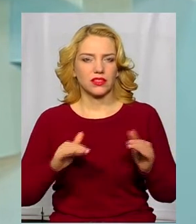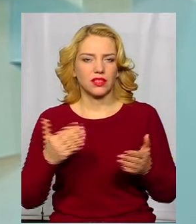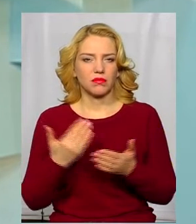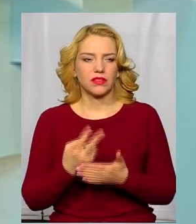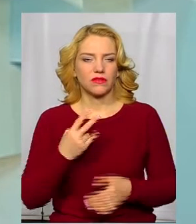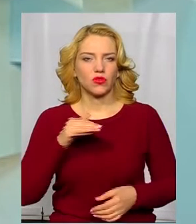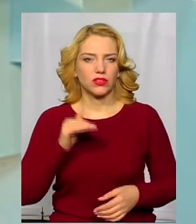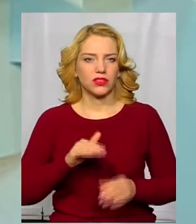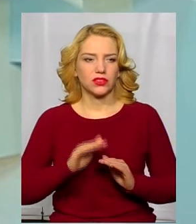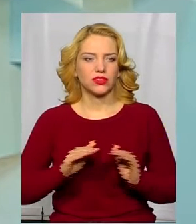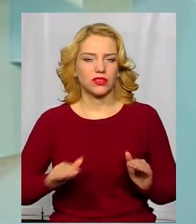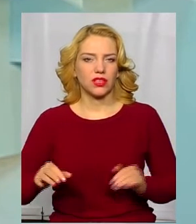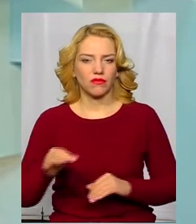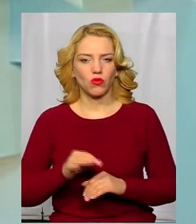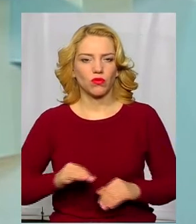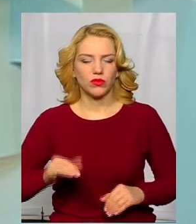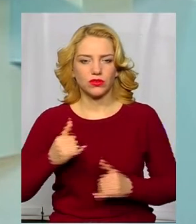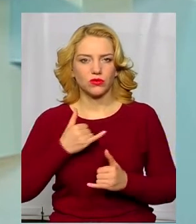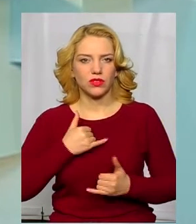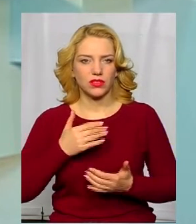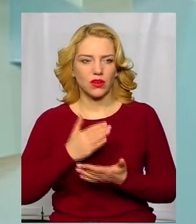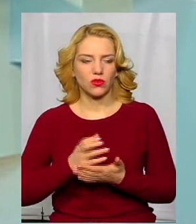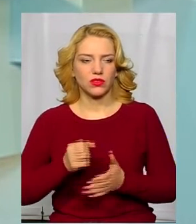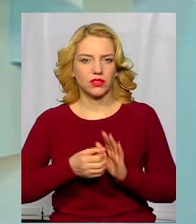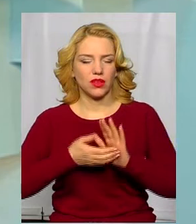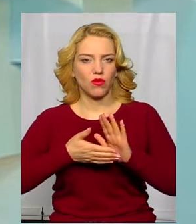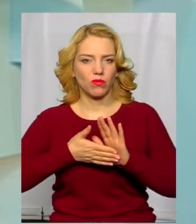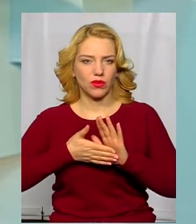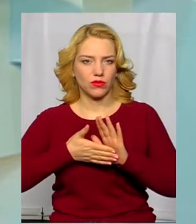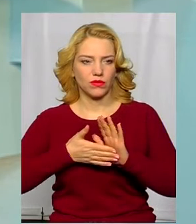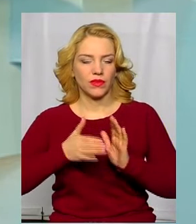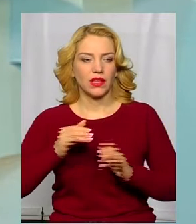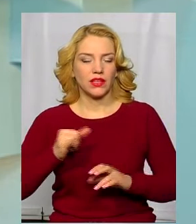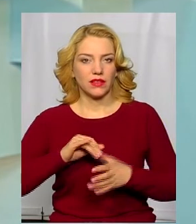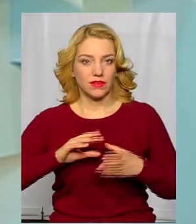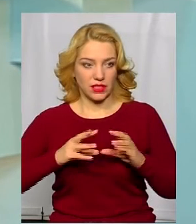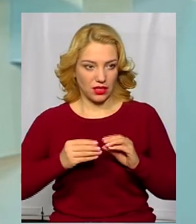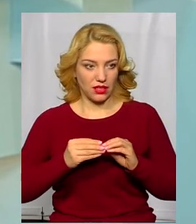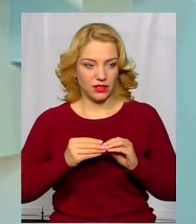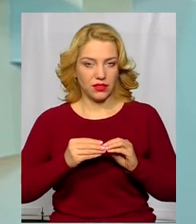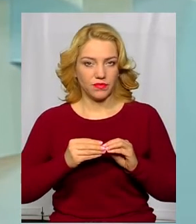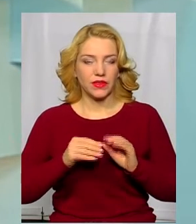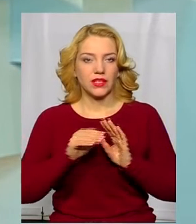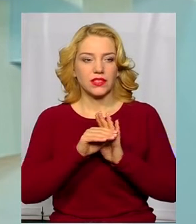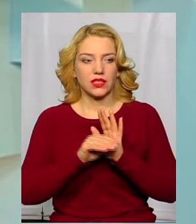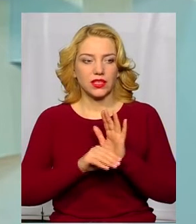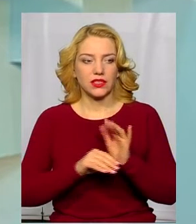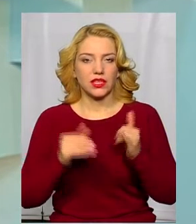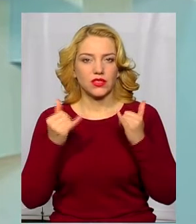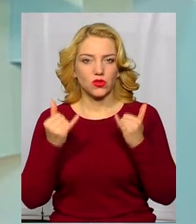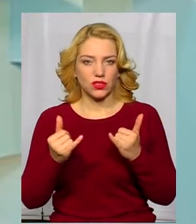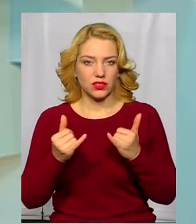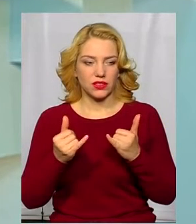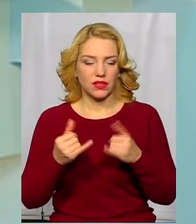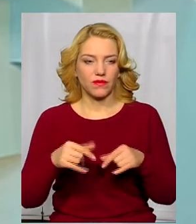Близько 2000 дітей в області у нас знаходяться на обліку. І взагалі статистика сучасна,